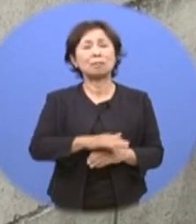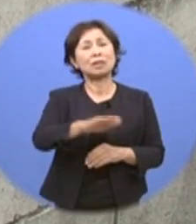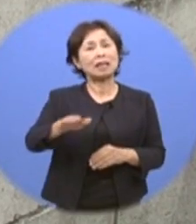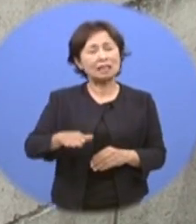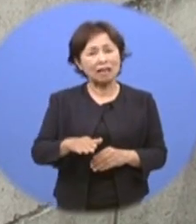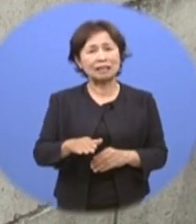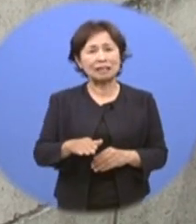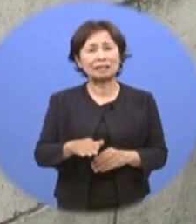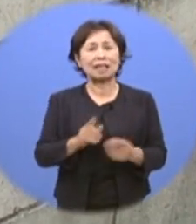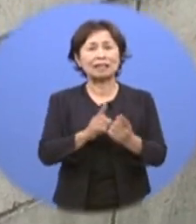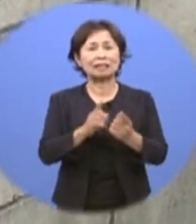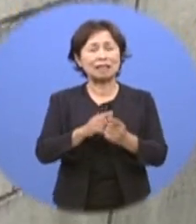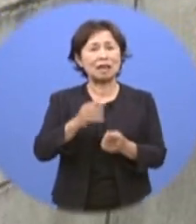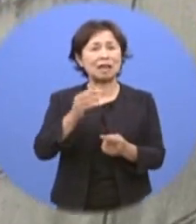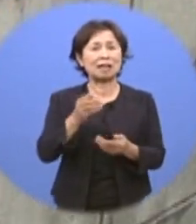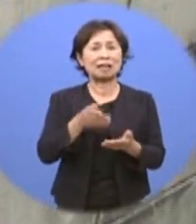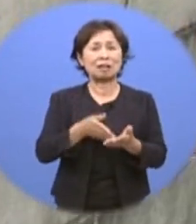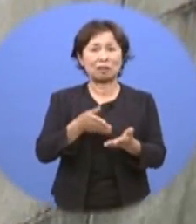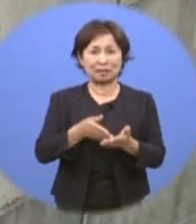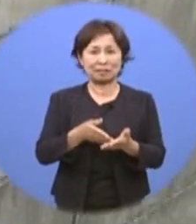ージを聞きました。